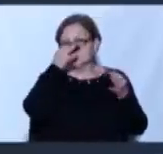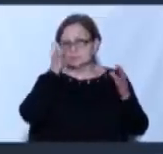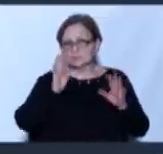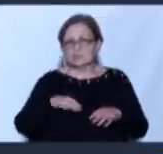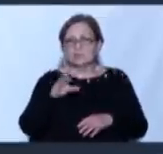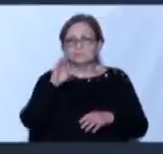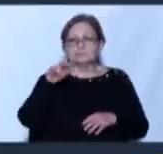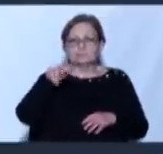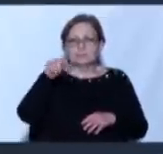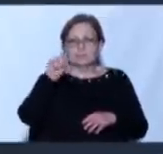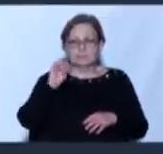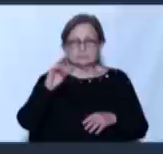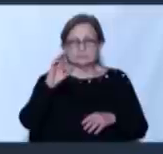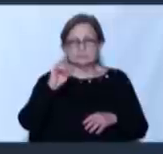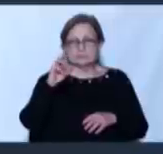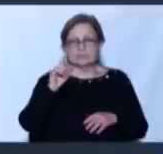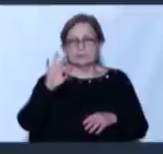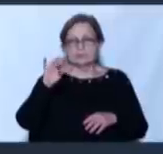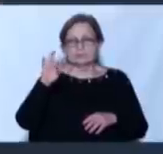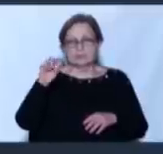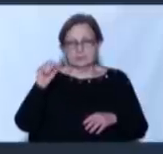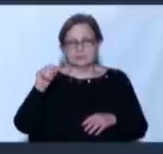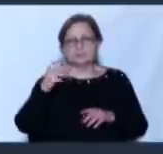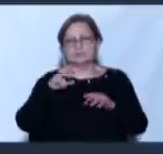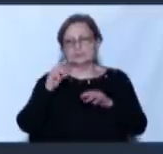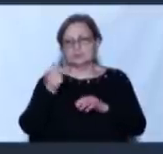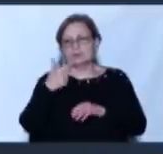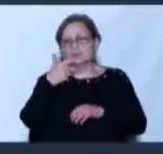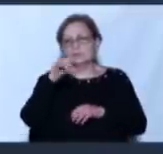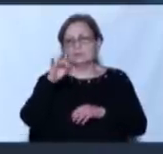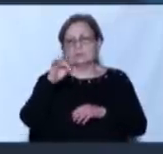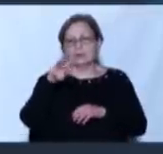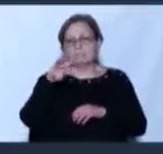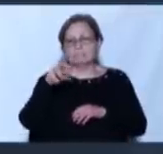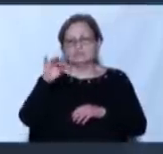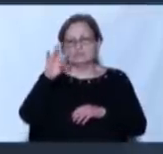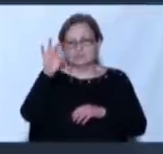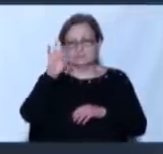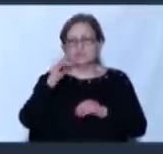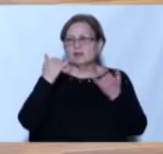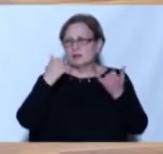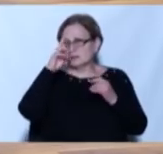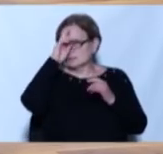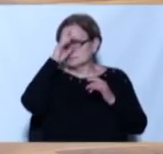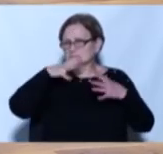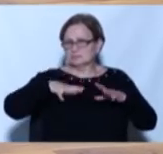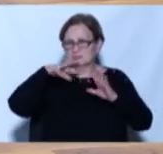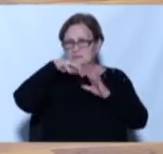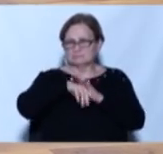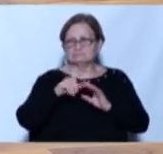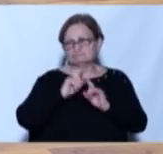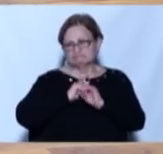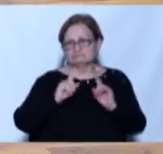სულხან-საბა ორბელიანზე და დავით გურამიშვილზე. მოგეხსენებათ, ახლა ქვეყანაში რაც ხდება, მართალია არის რაღაც გარკვეული ესე